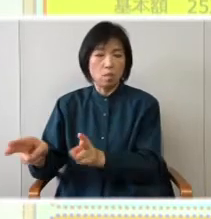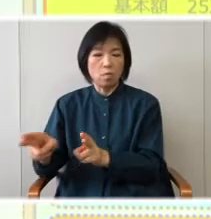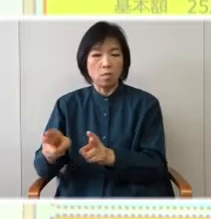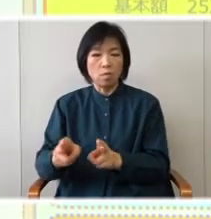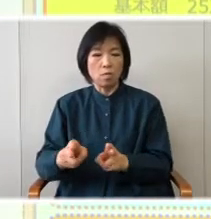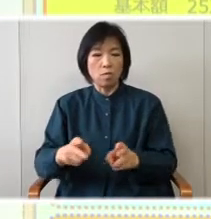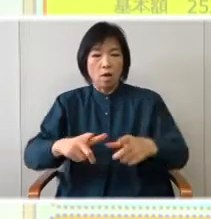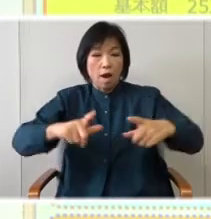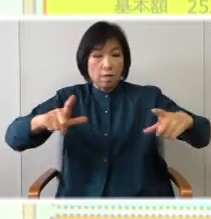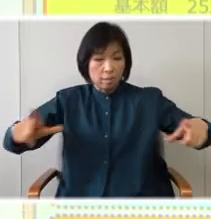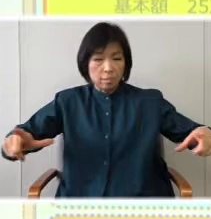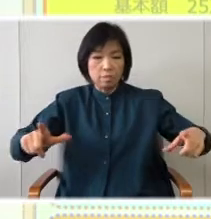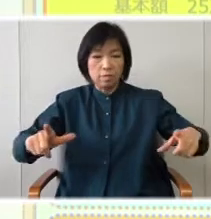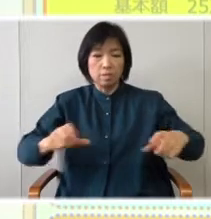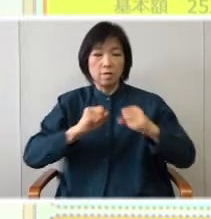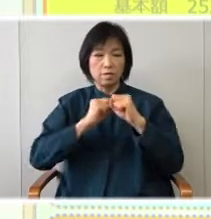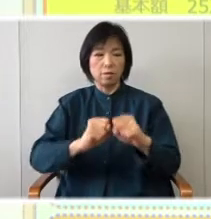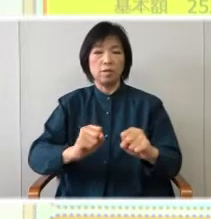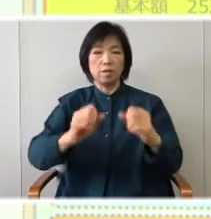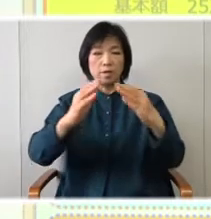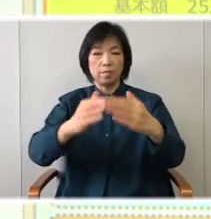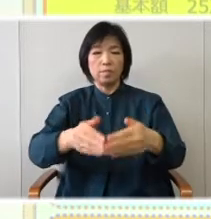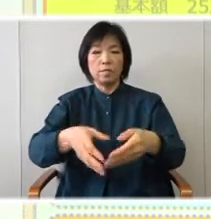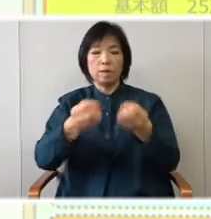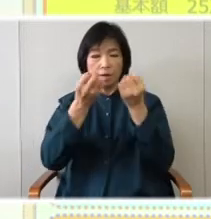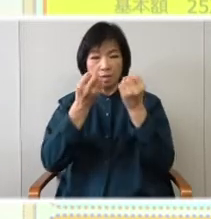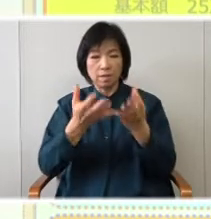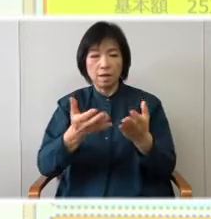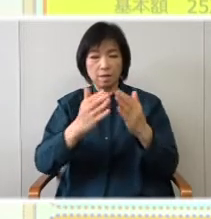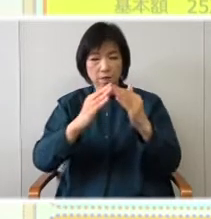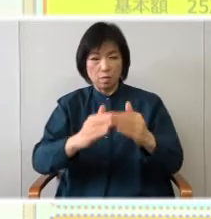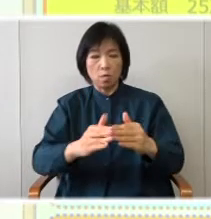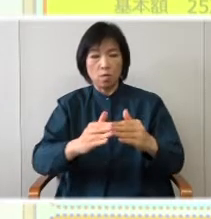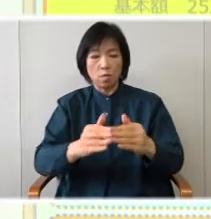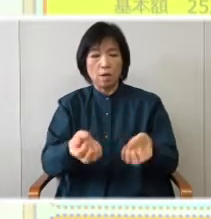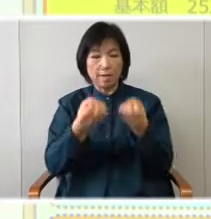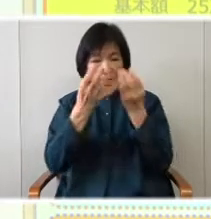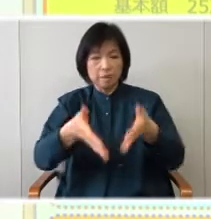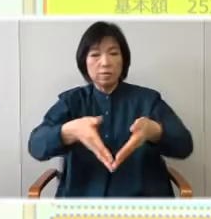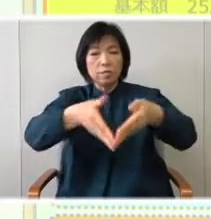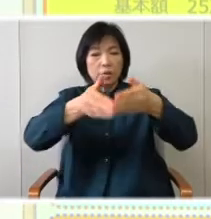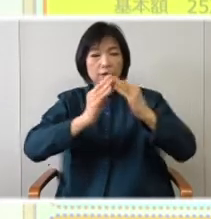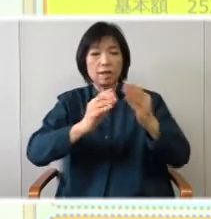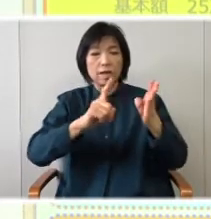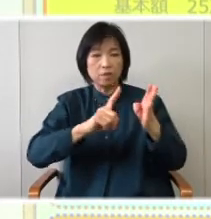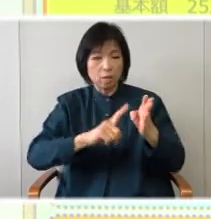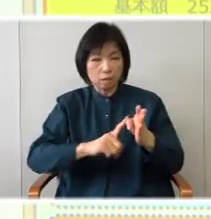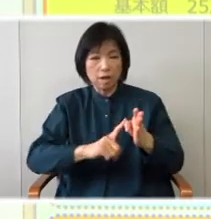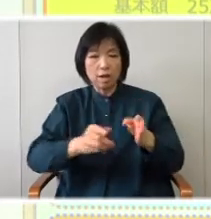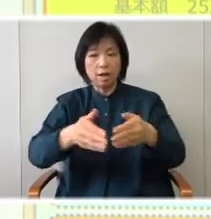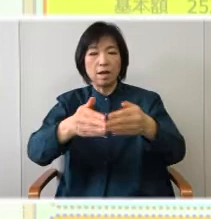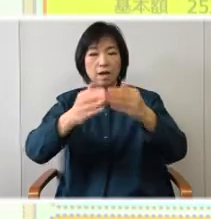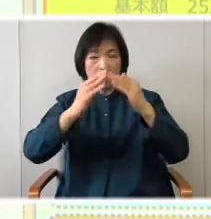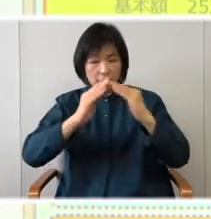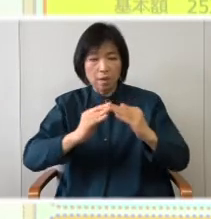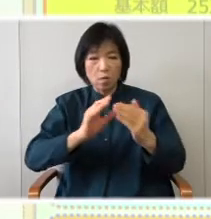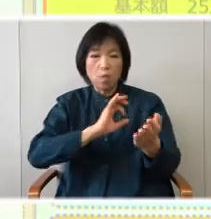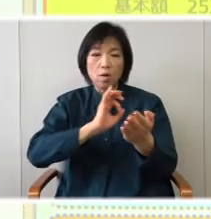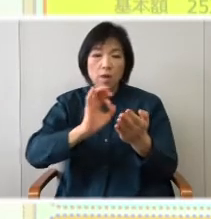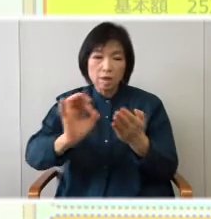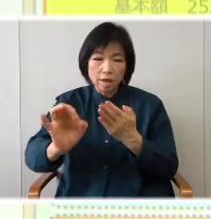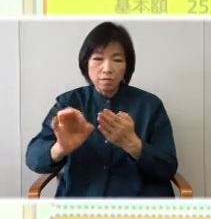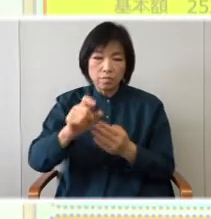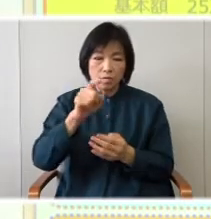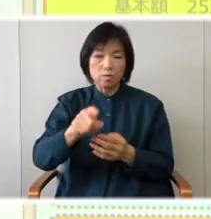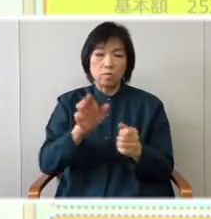で、住宅の新築補助金、また民間事業者への宅地分譲、こうしたものに対しての補助